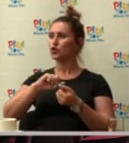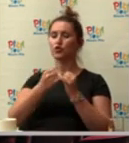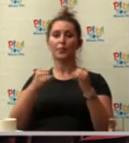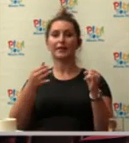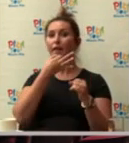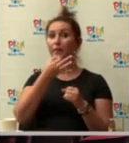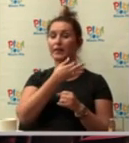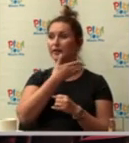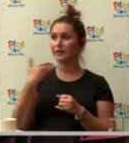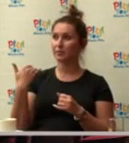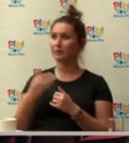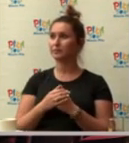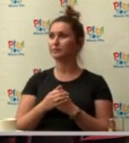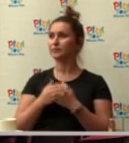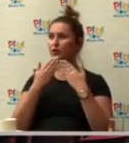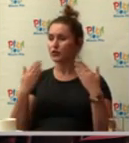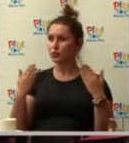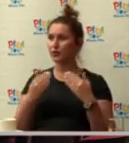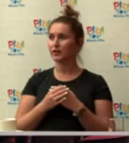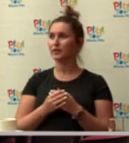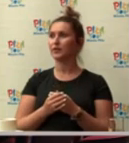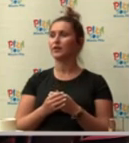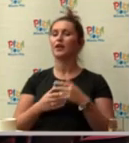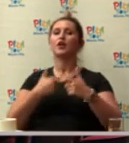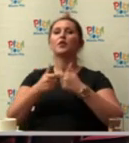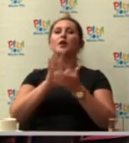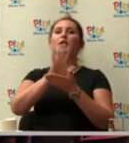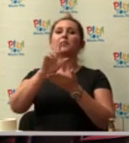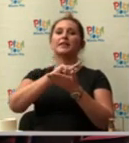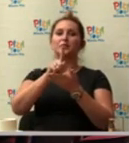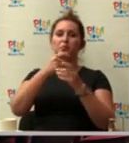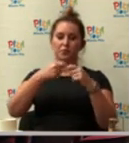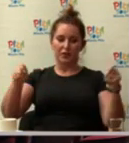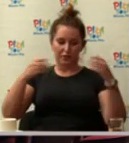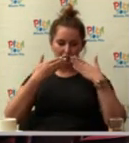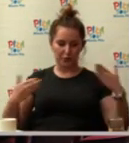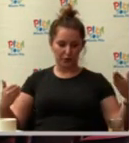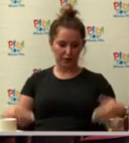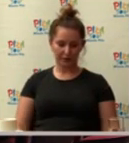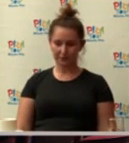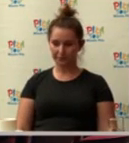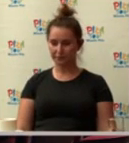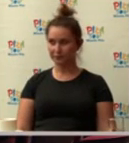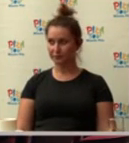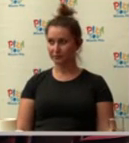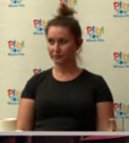punkcie? Jeśli nie, dziękuję. Proszę Państwa, ogłaszam 15-minutową przerwę. Dziękuję Państwu bardzo serdecznie.